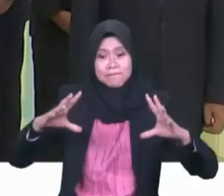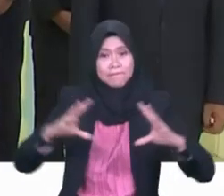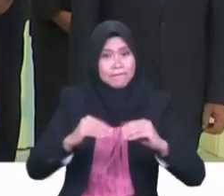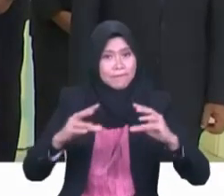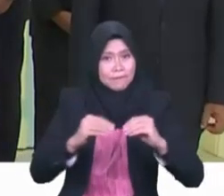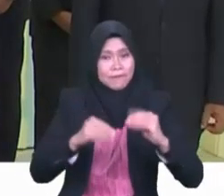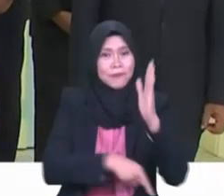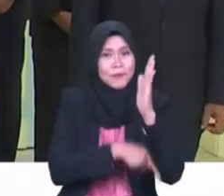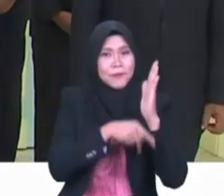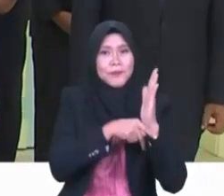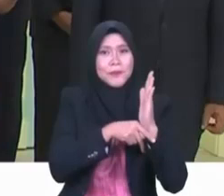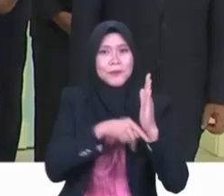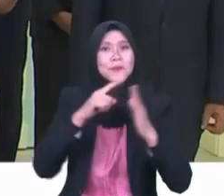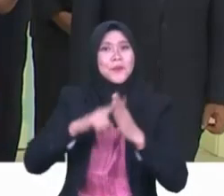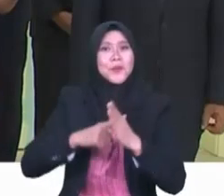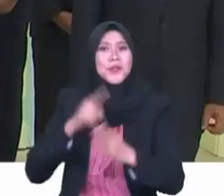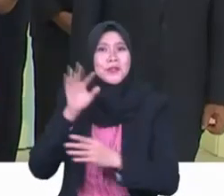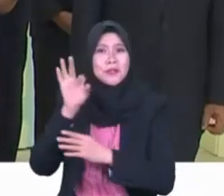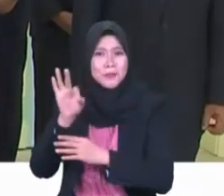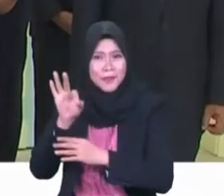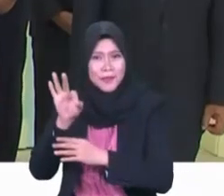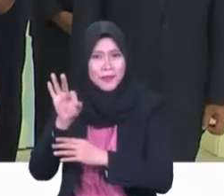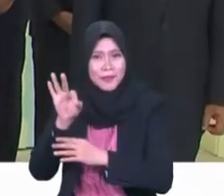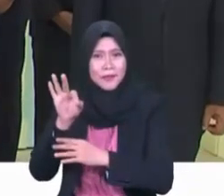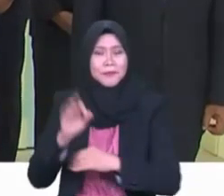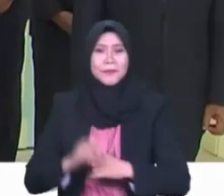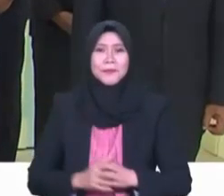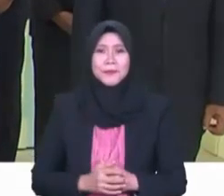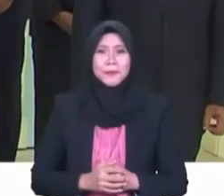bersidang pada bulan September.